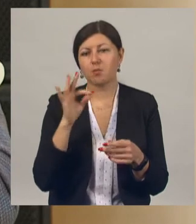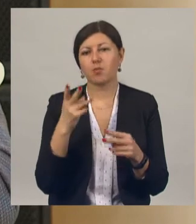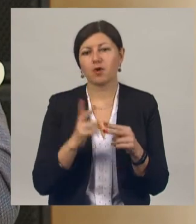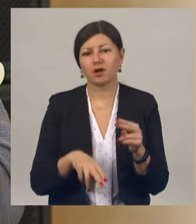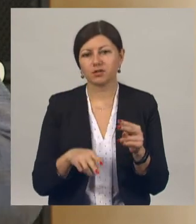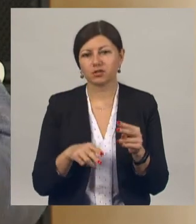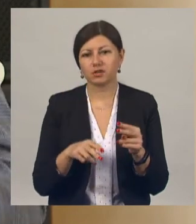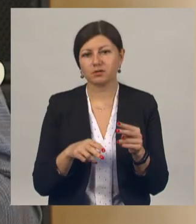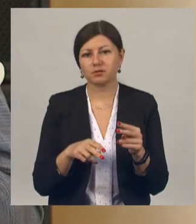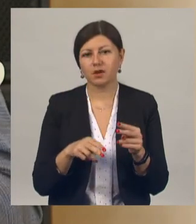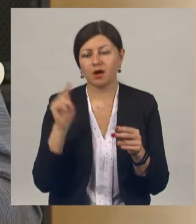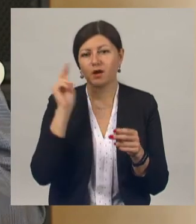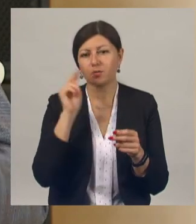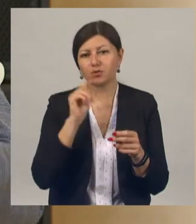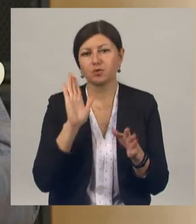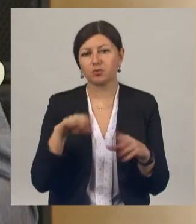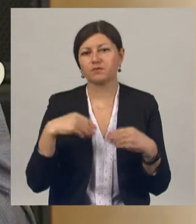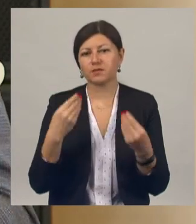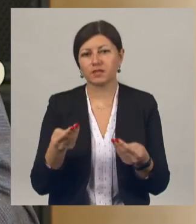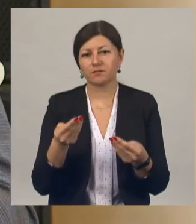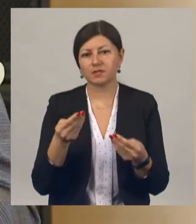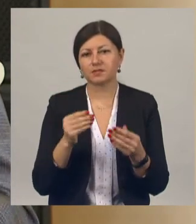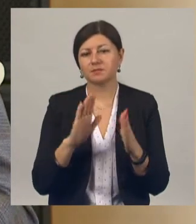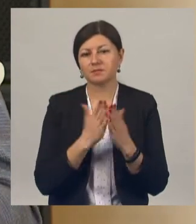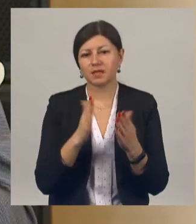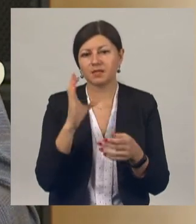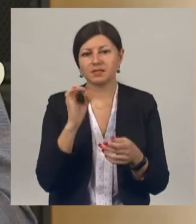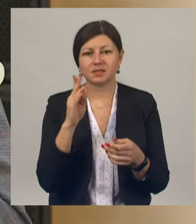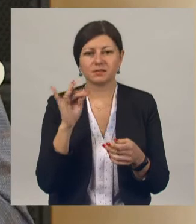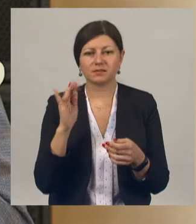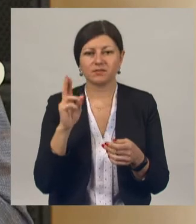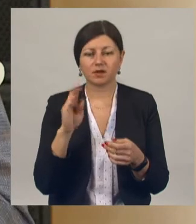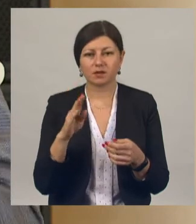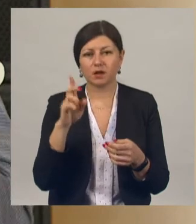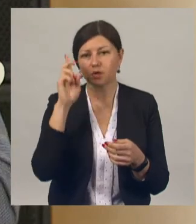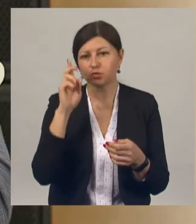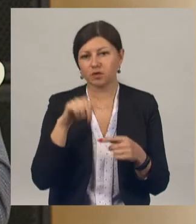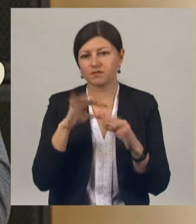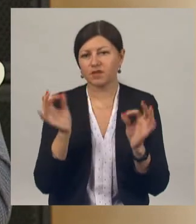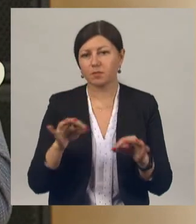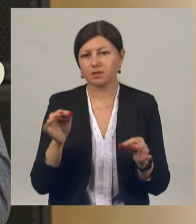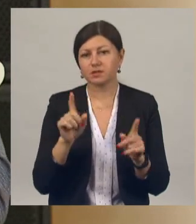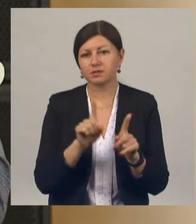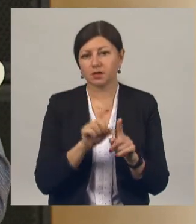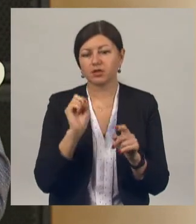окончании обучения будет выдаваться сертификат установленного образца, а также как и в школе искусств.